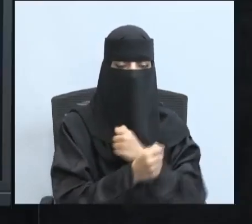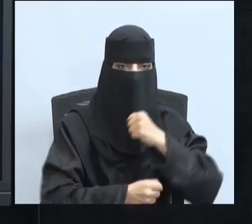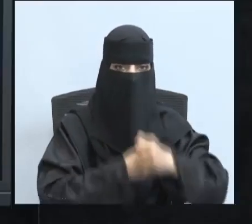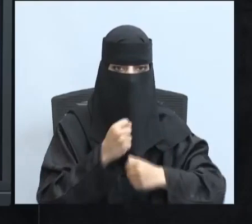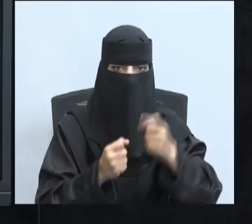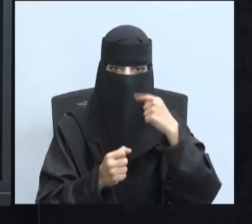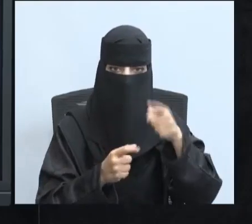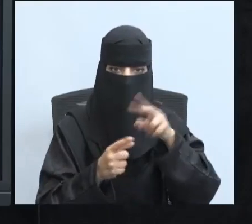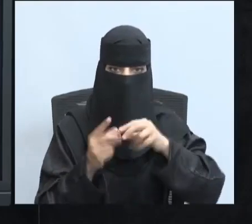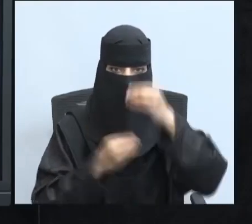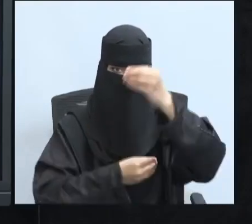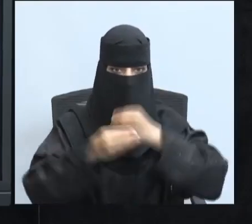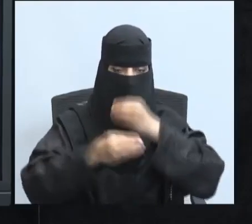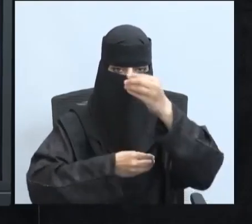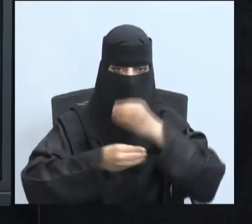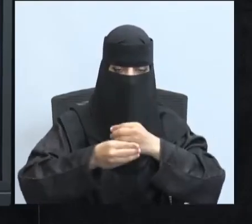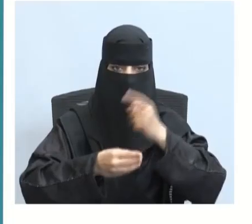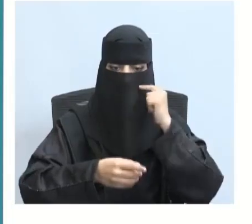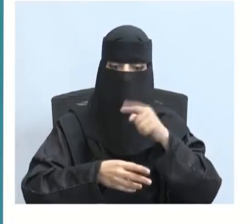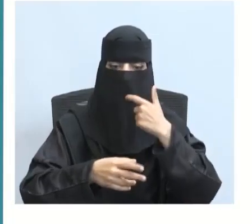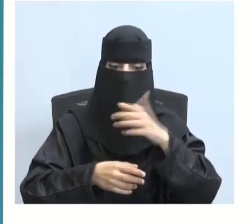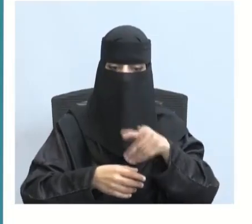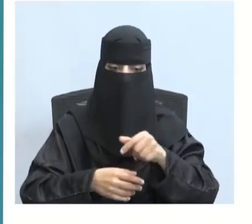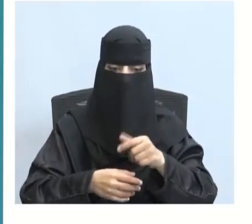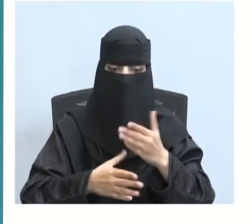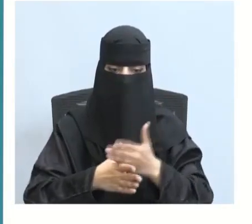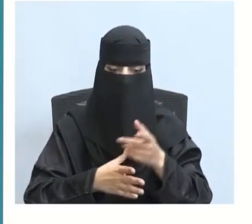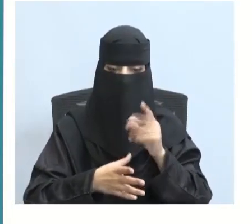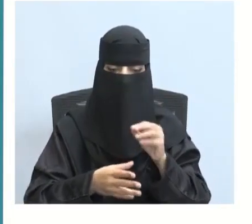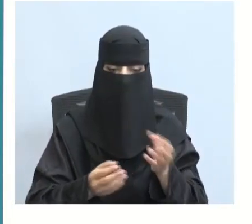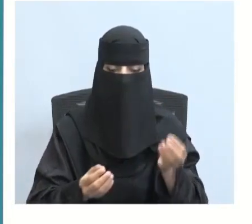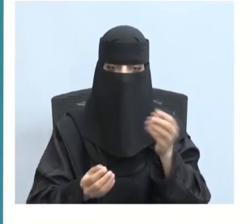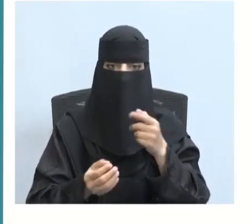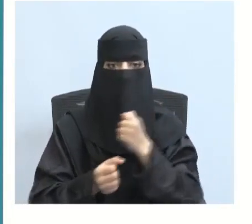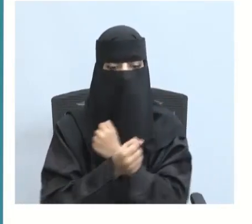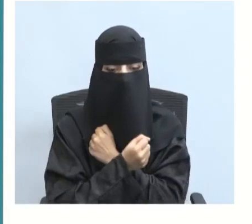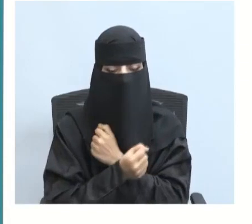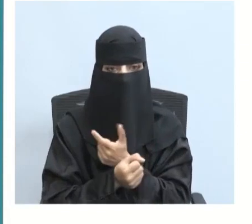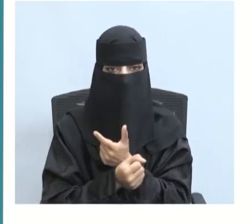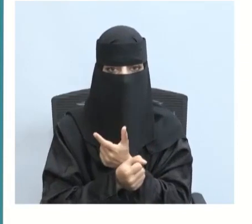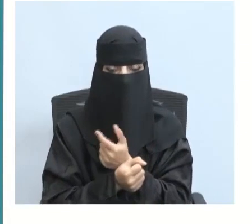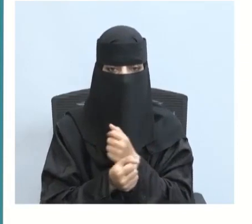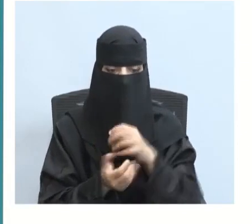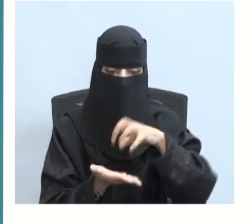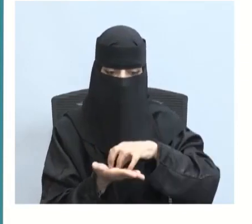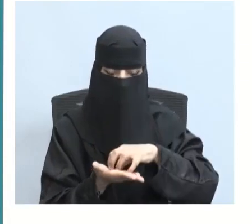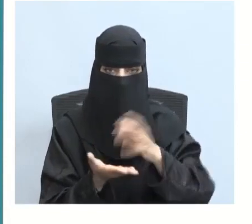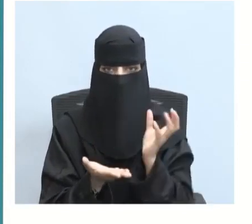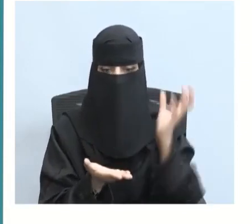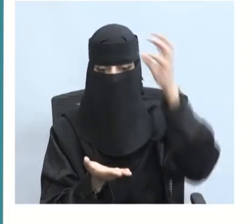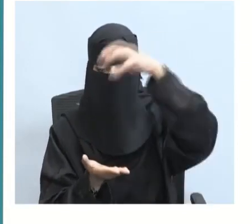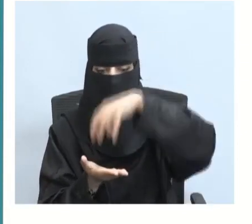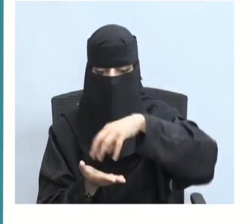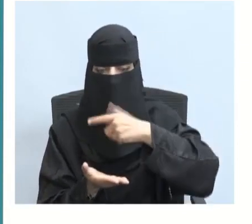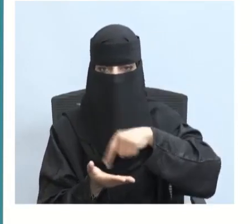دائما ان الوضع والحركه متبادلين لذلك تتحول طاقه الوضع اثناء السقوط الجسم الى